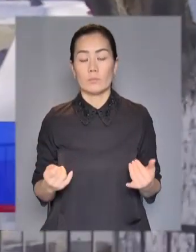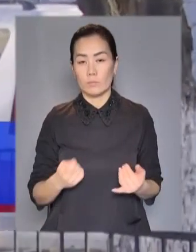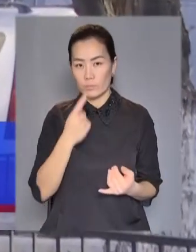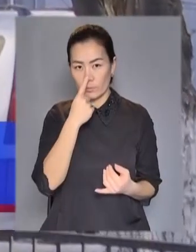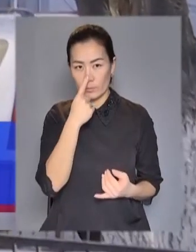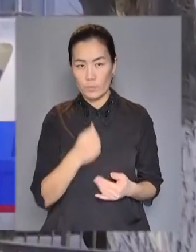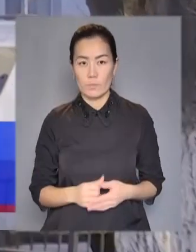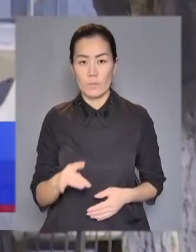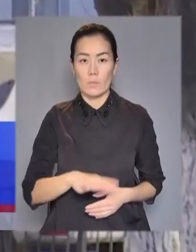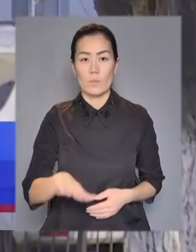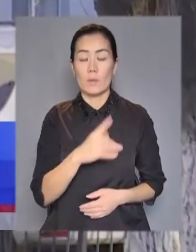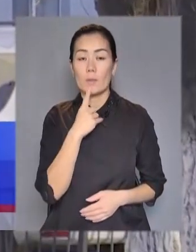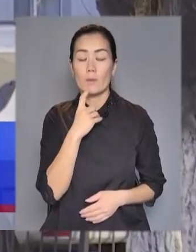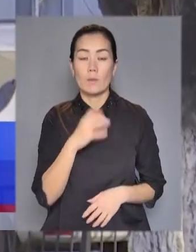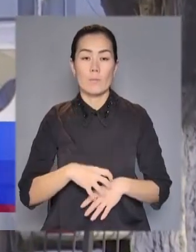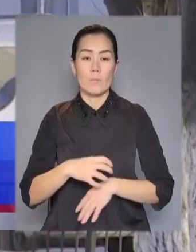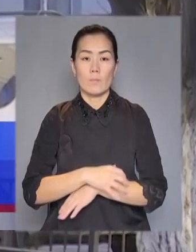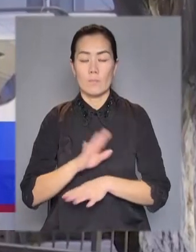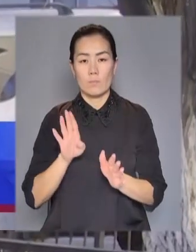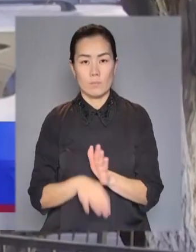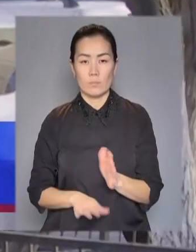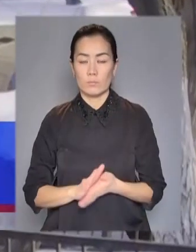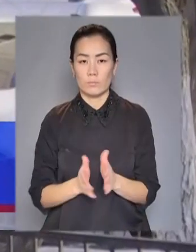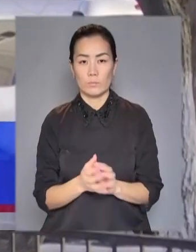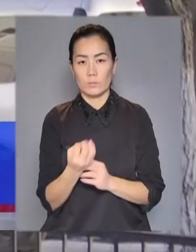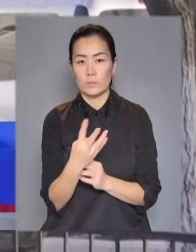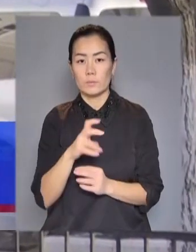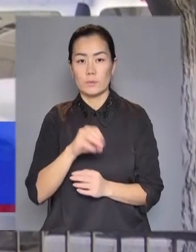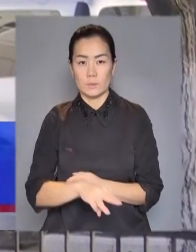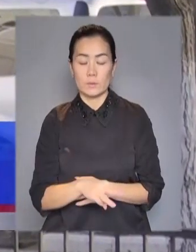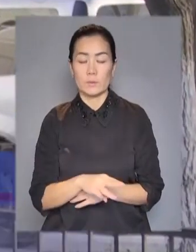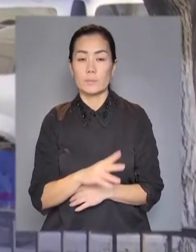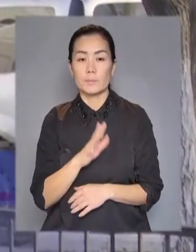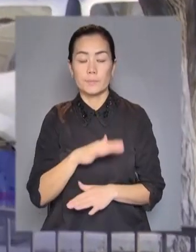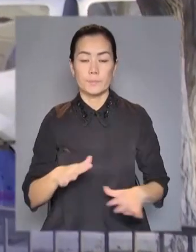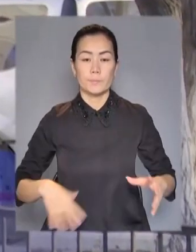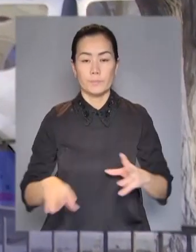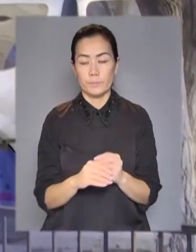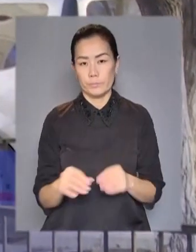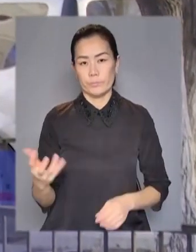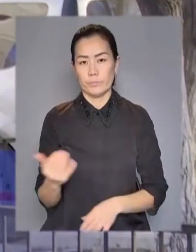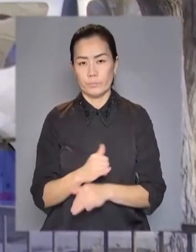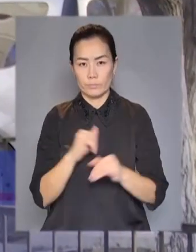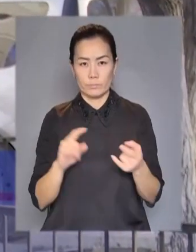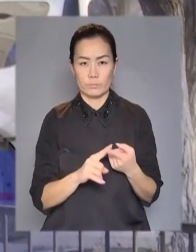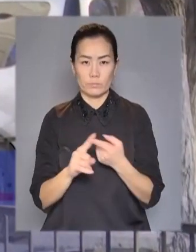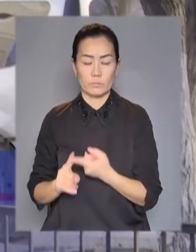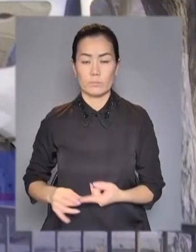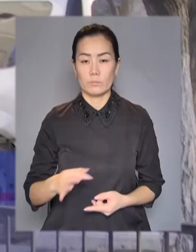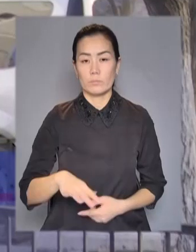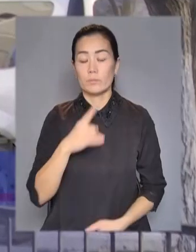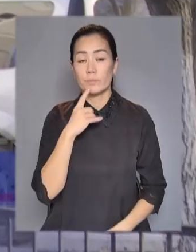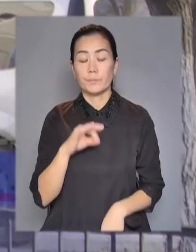биыл елімізде қызылша ауруы өршіп кетті. Әсіресе 14 жасқа дейінгі балалар арасында. Жалпы